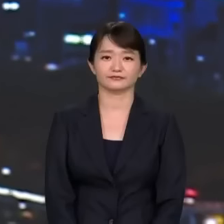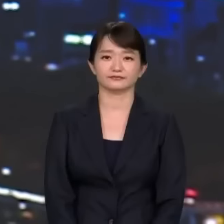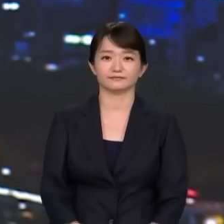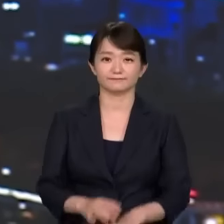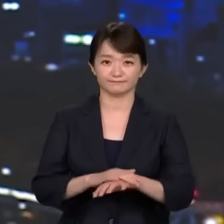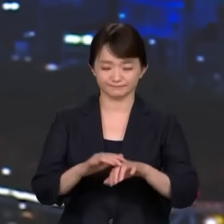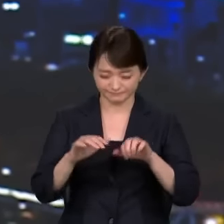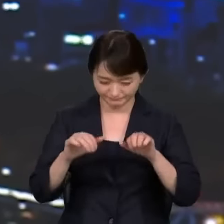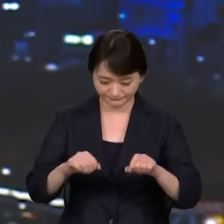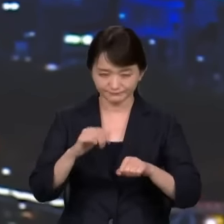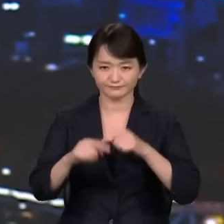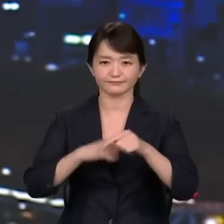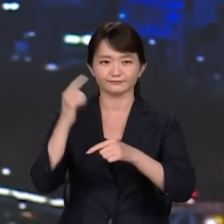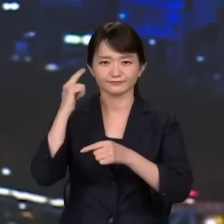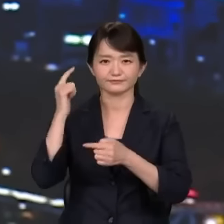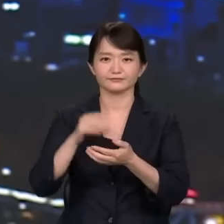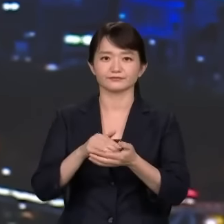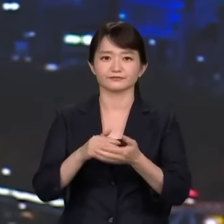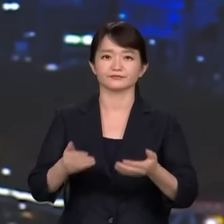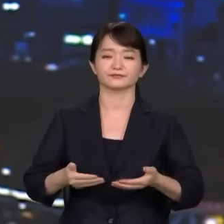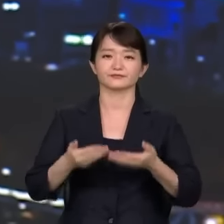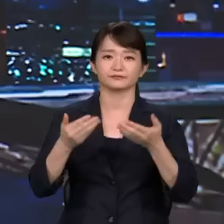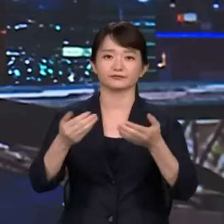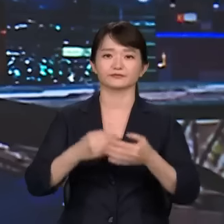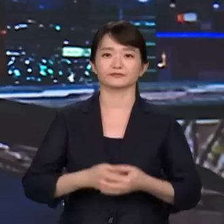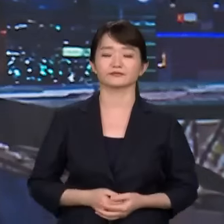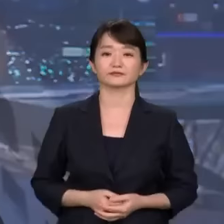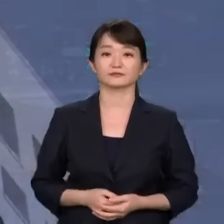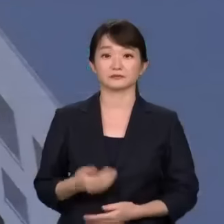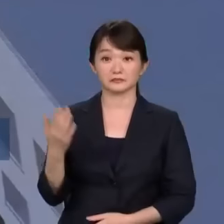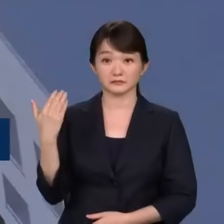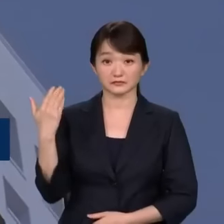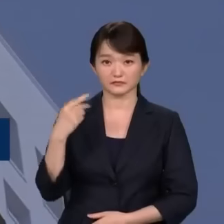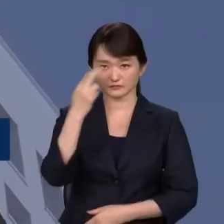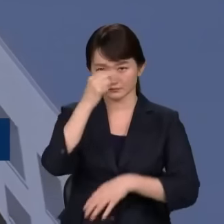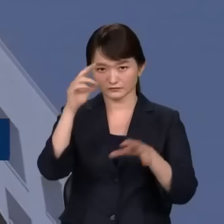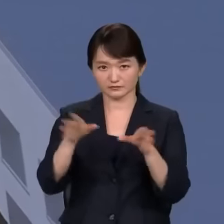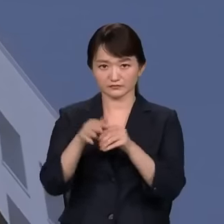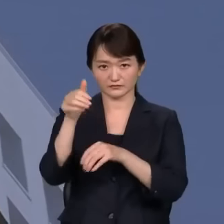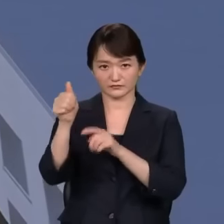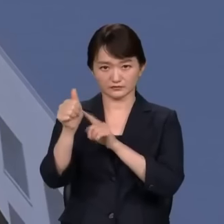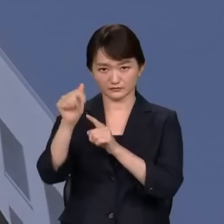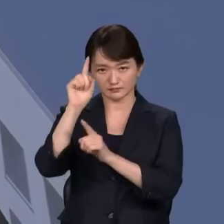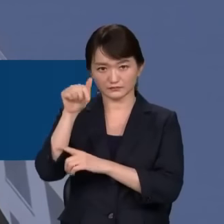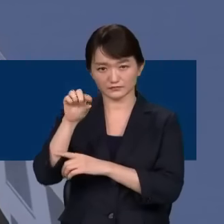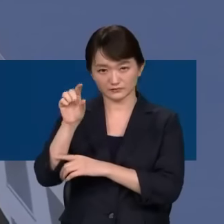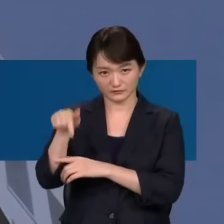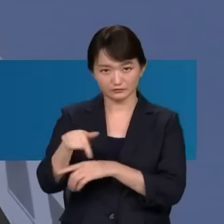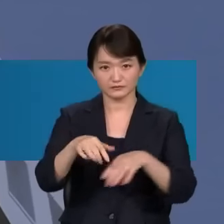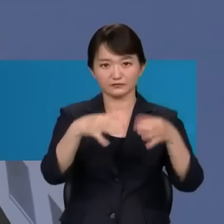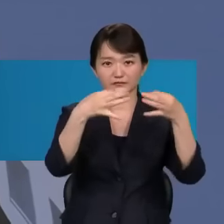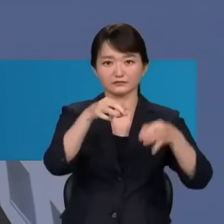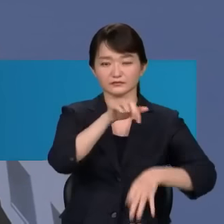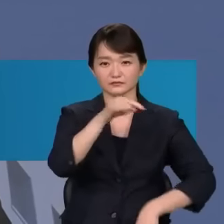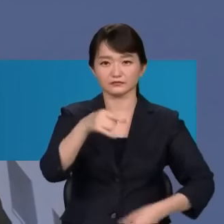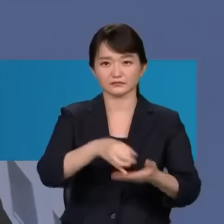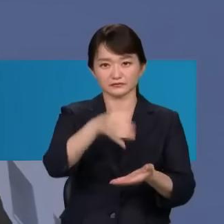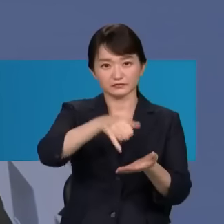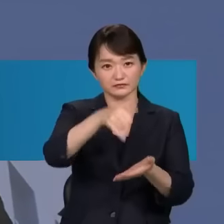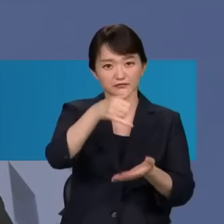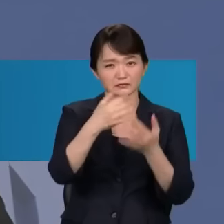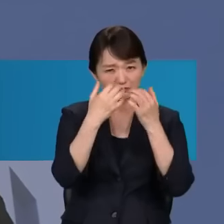시청자 여러분, JTBC 뉴스룸을 시작하겠습니다. 조금 전 이원석 검찰총장이 김건희 여사 명품백 수수